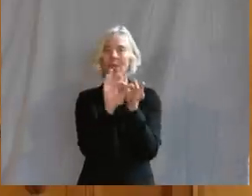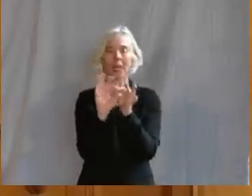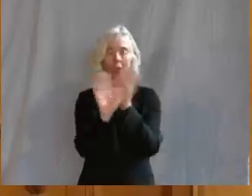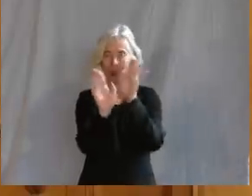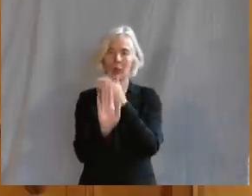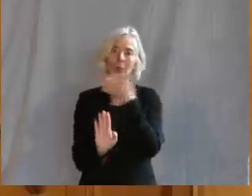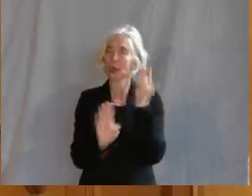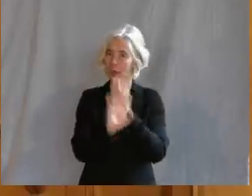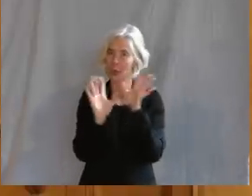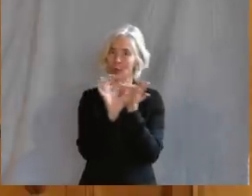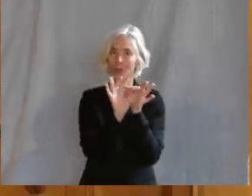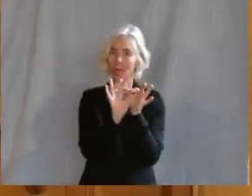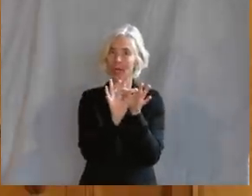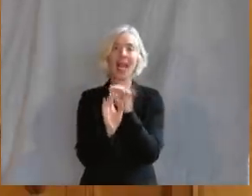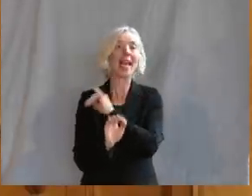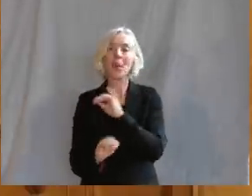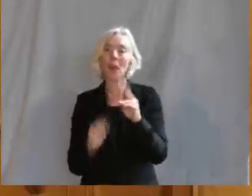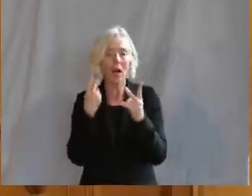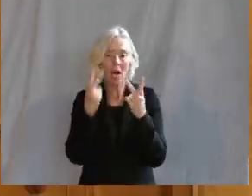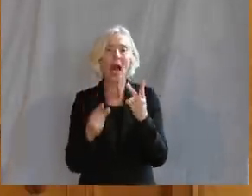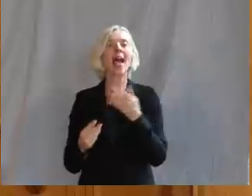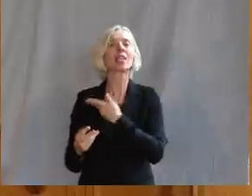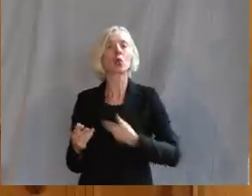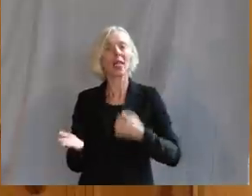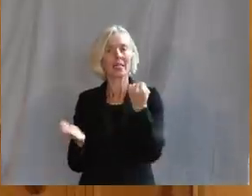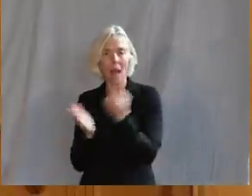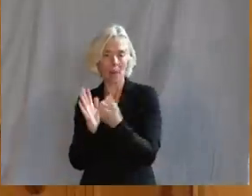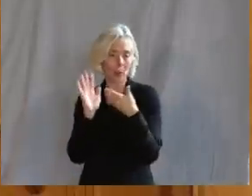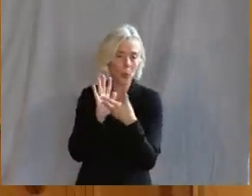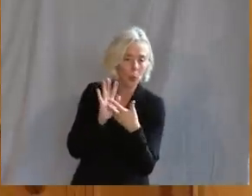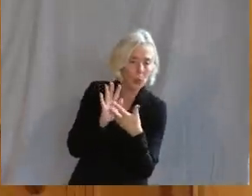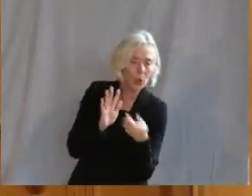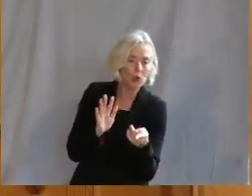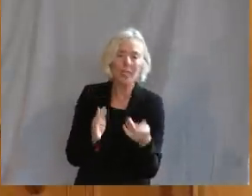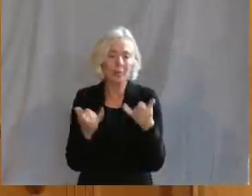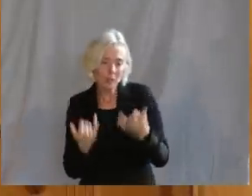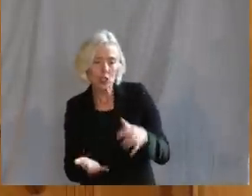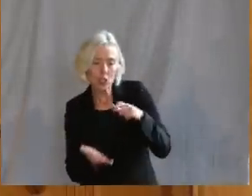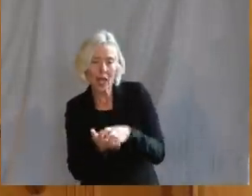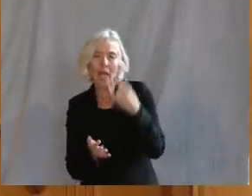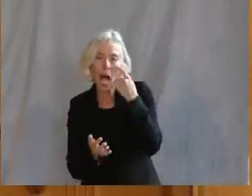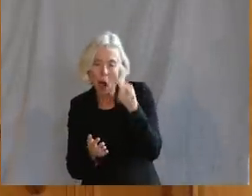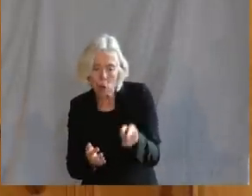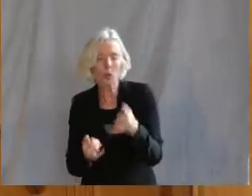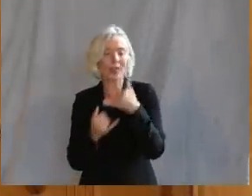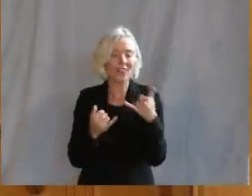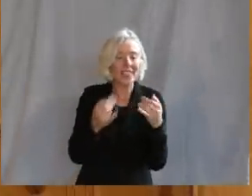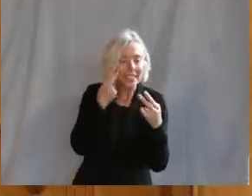immer im Hinblick auf das konkrete Infektionsgeschehen vor Ort, also hier in Augsburg. Auch wenn